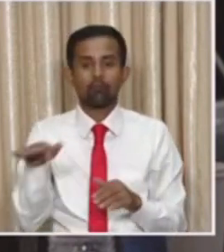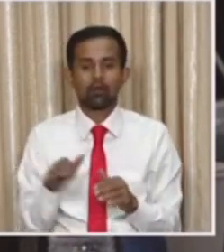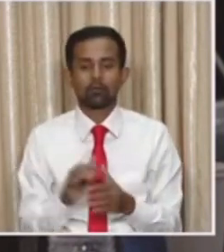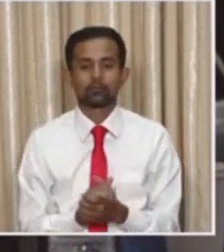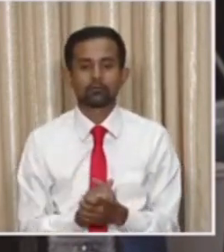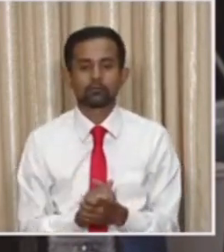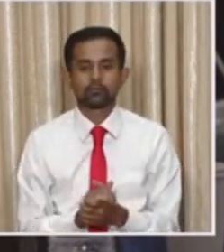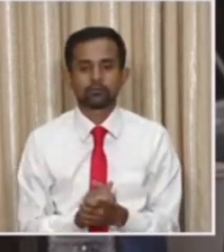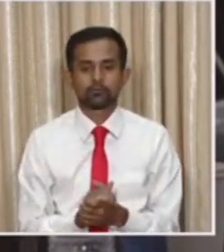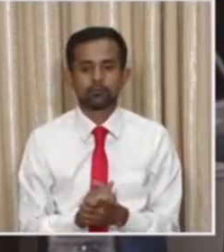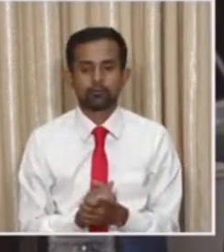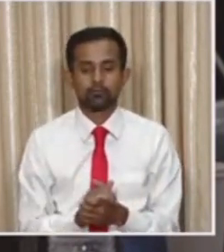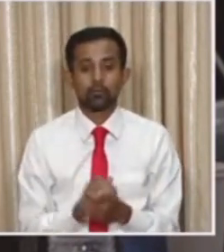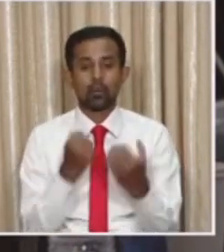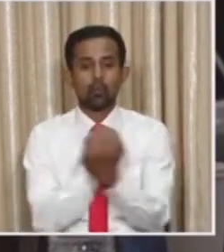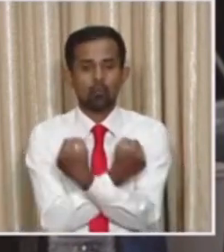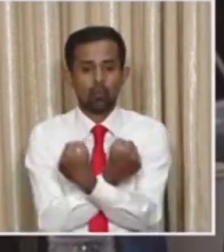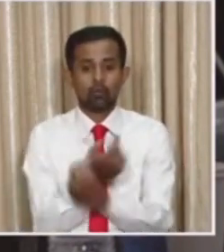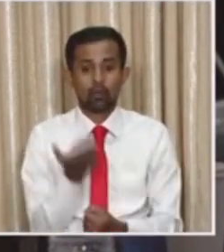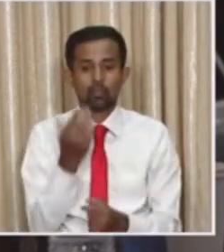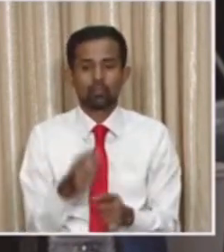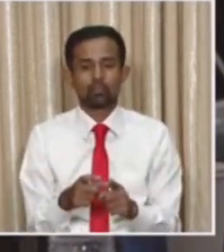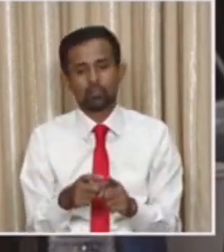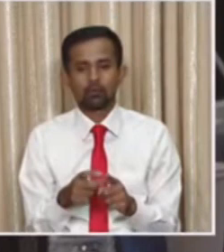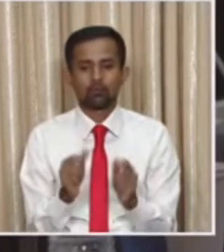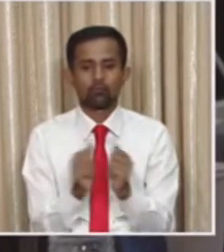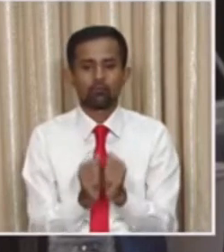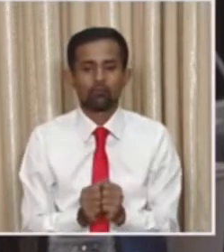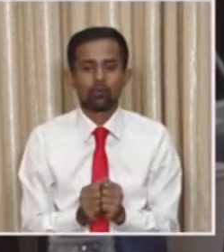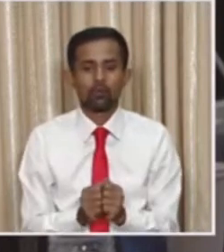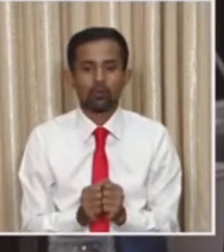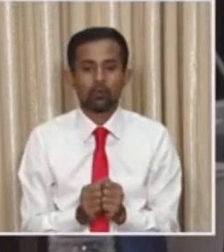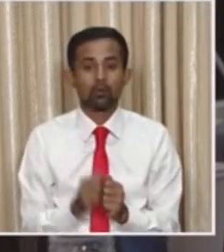கூட போலீசாரை விட கொடூரமானவர்களாக செயல்படுவதை நாங்கள் மிக வன்மையாக